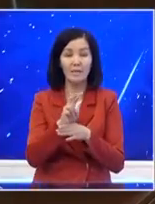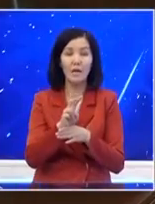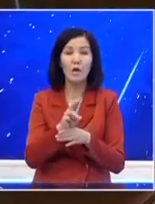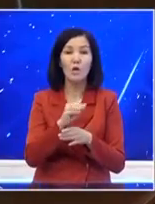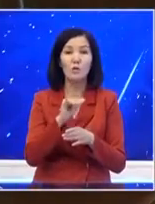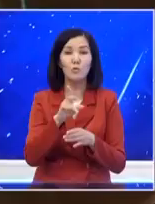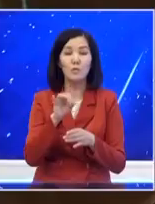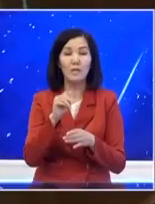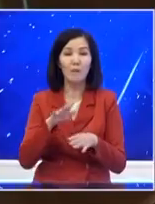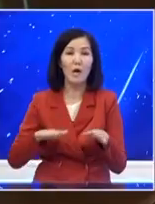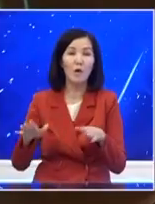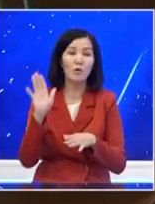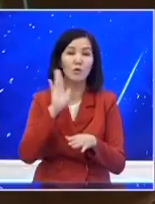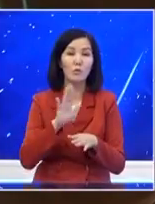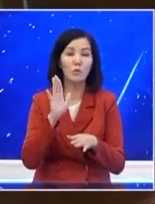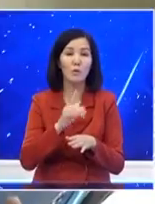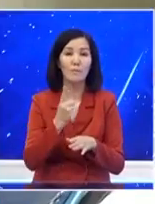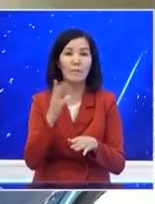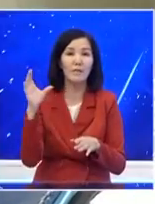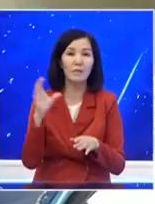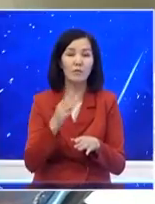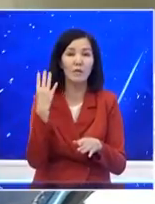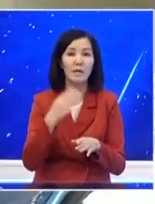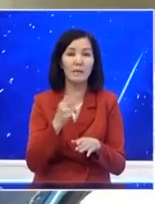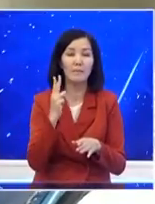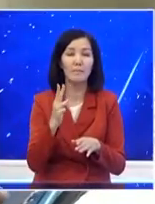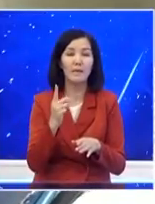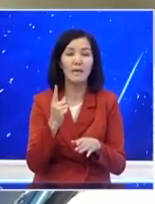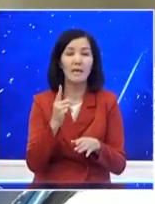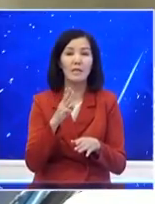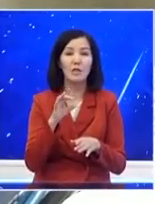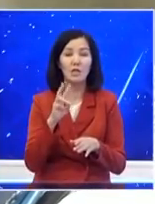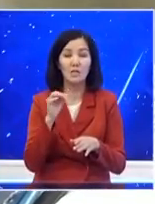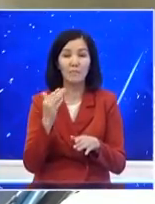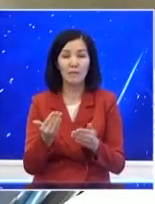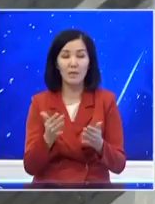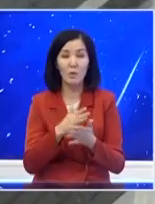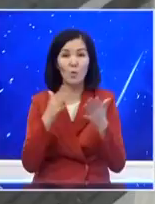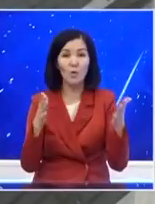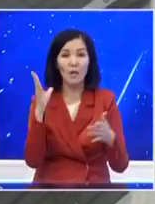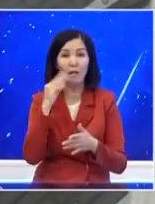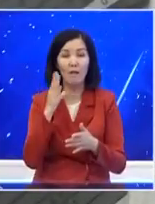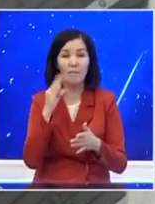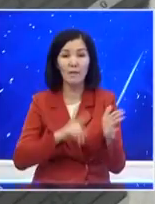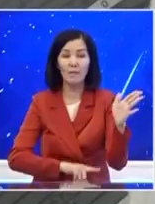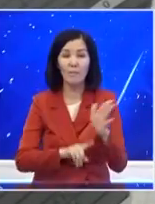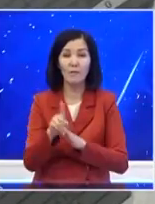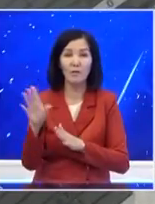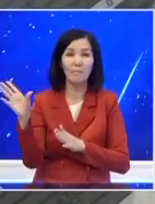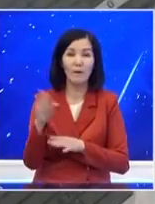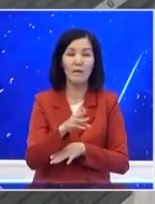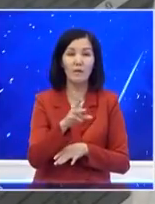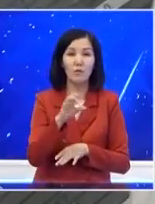Жұсанбаев аумақта судың қажеттілігі секундына 41 текше метр екенін айтады. Ал қазір үлкен Алматы каналы бастау алатын бар тоғай